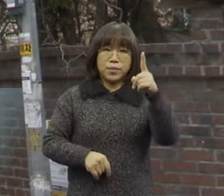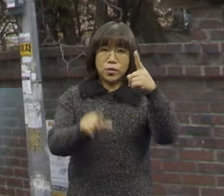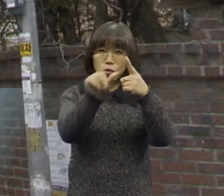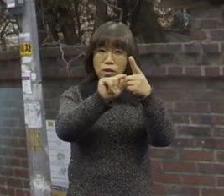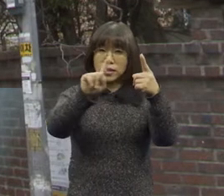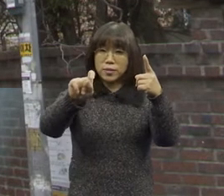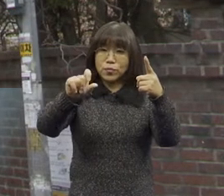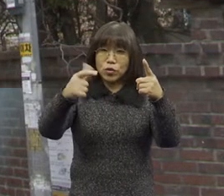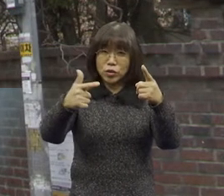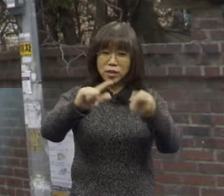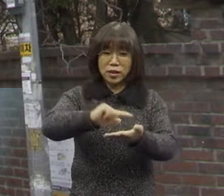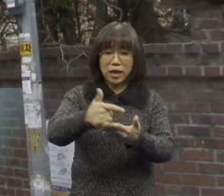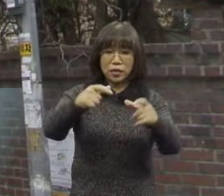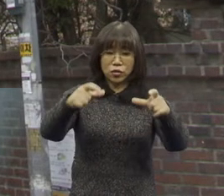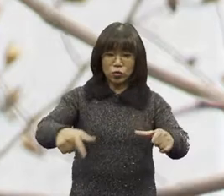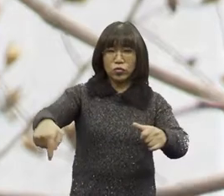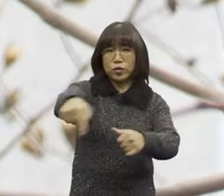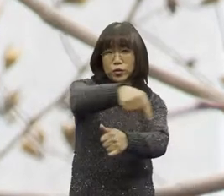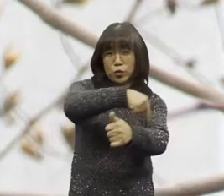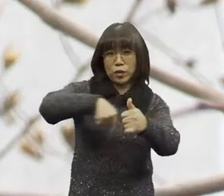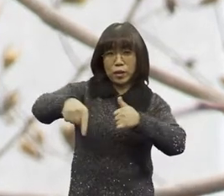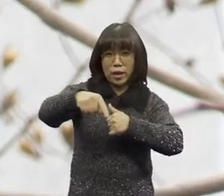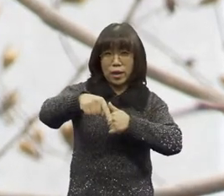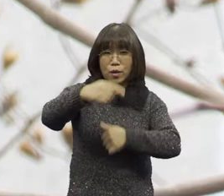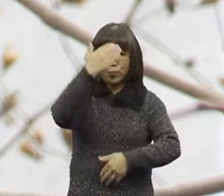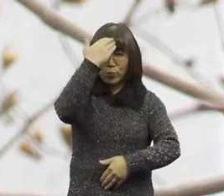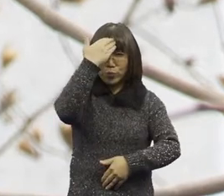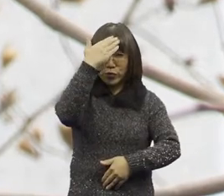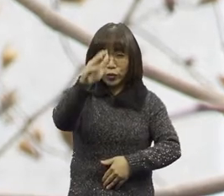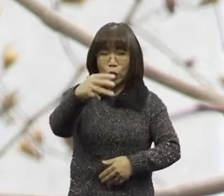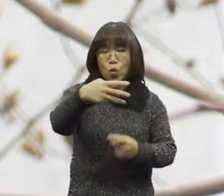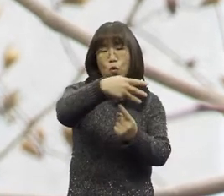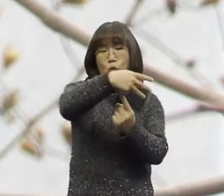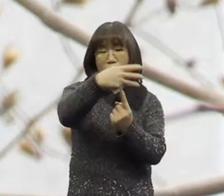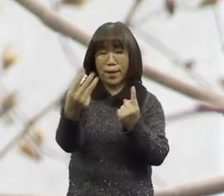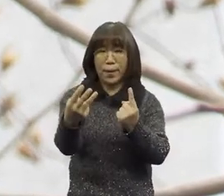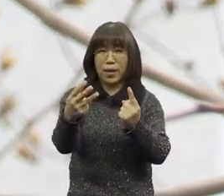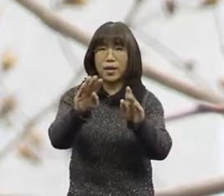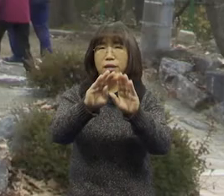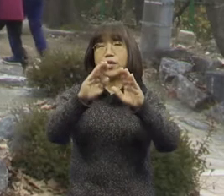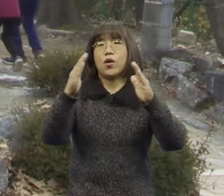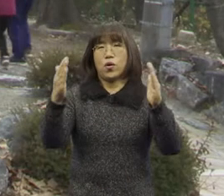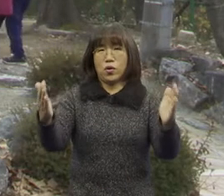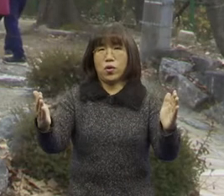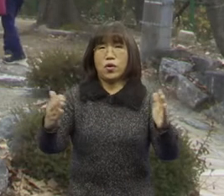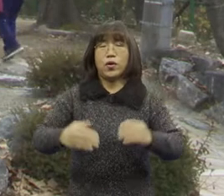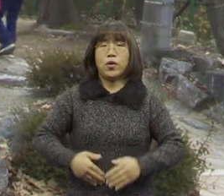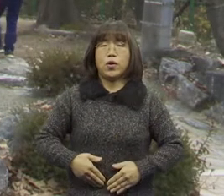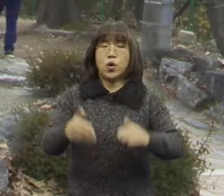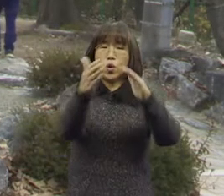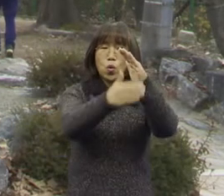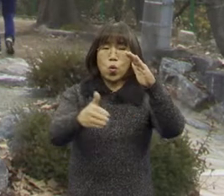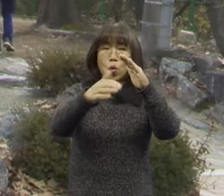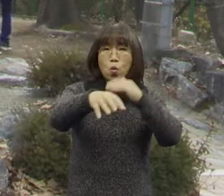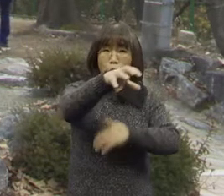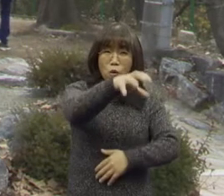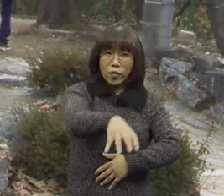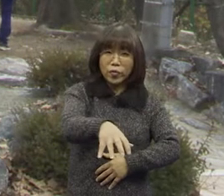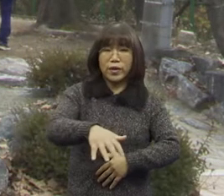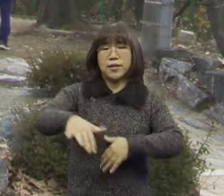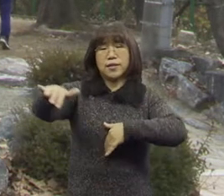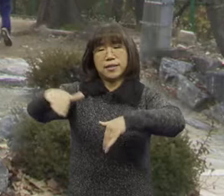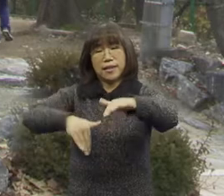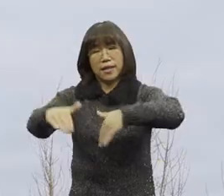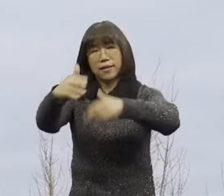지난 16일 강서구 전 지역에 무료 공공 와이파이 까치온이 개통됐습니다. 이 서비스는